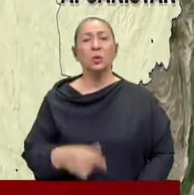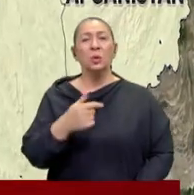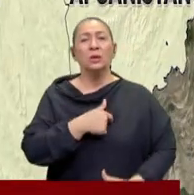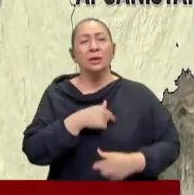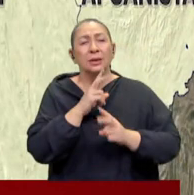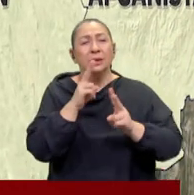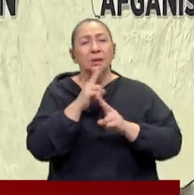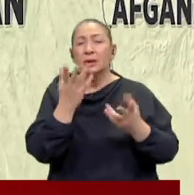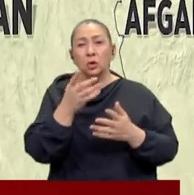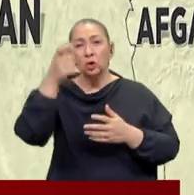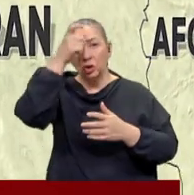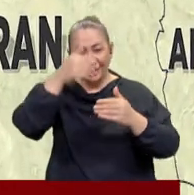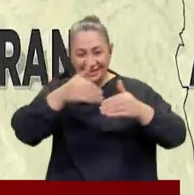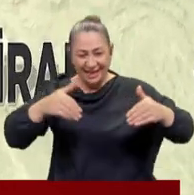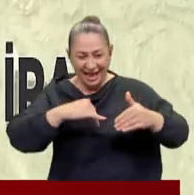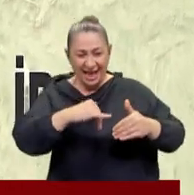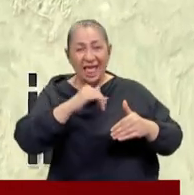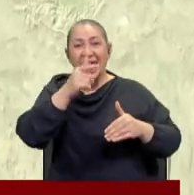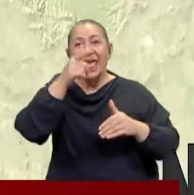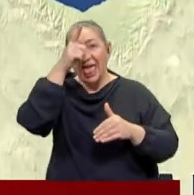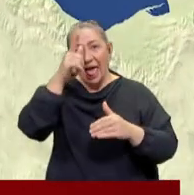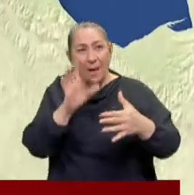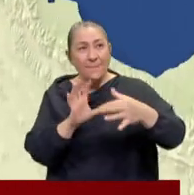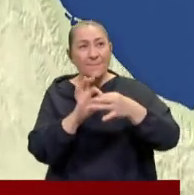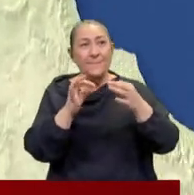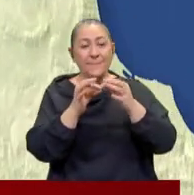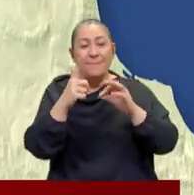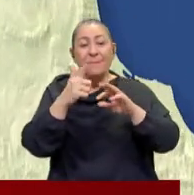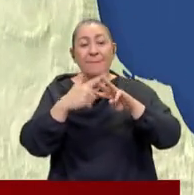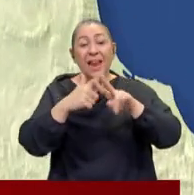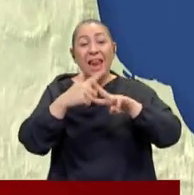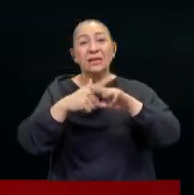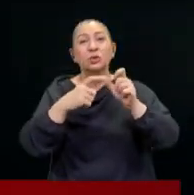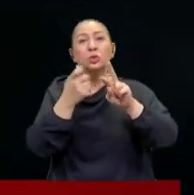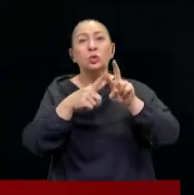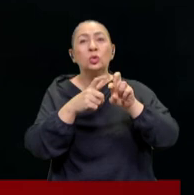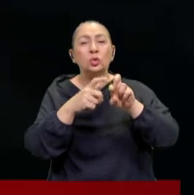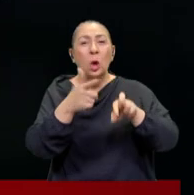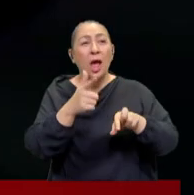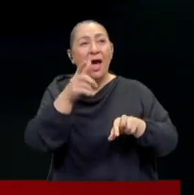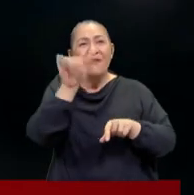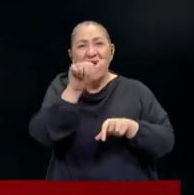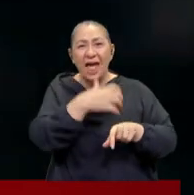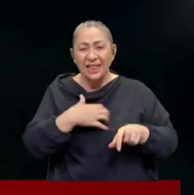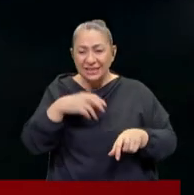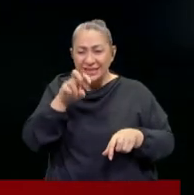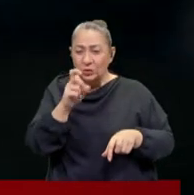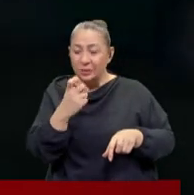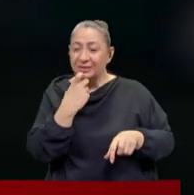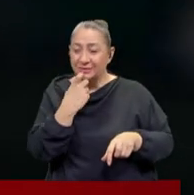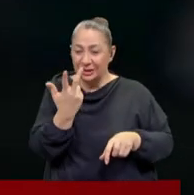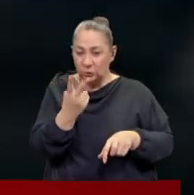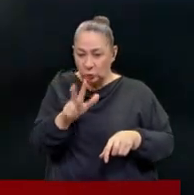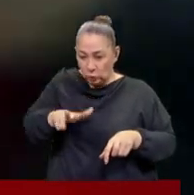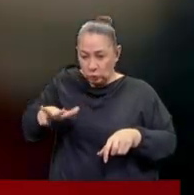Yürekleri sızlatan olay Türkiye sınırına yakın İran'a bağlı Belesur köyünde yaşandı. İddiaya göre Afgan anne 8-9 yaşlarındaki